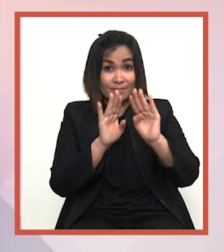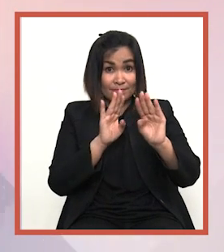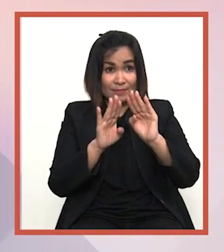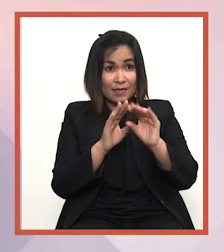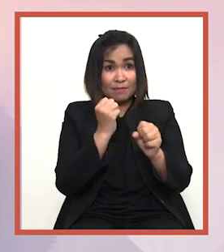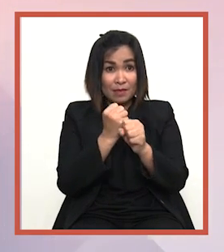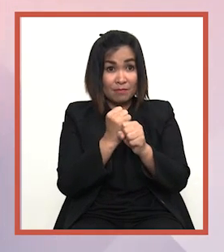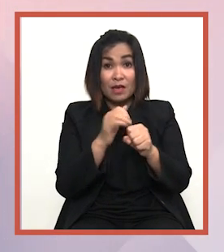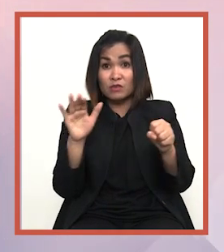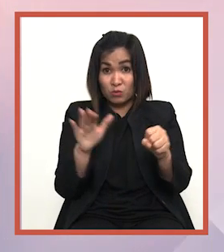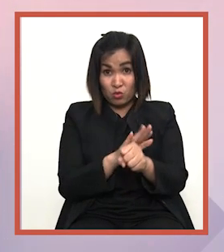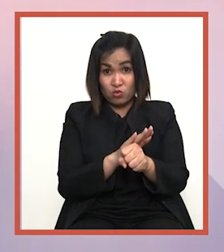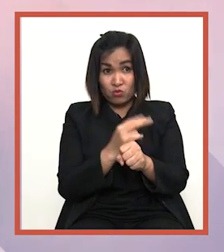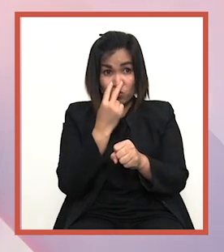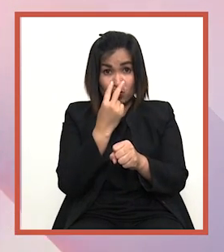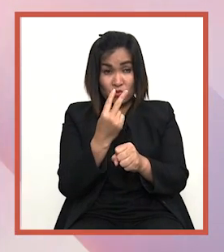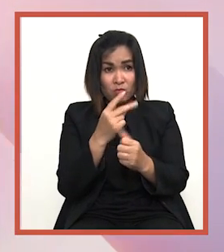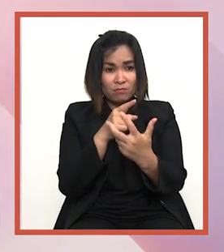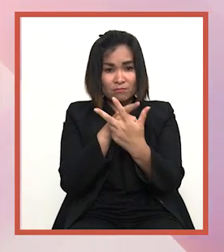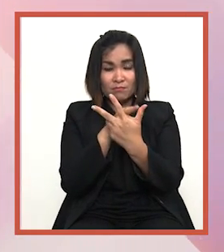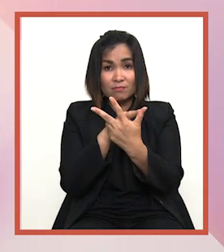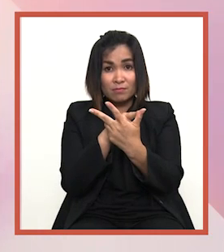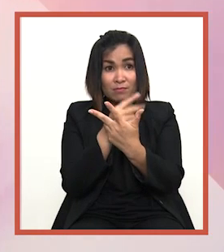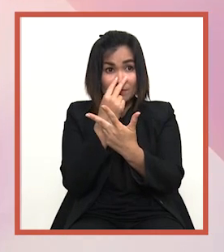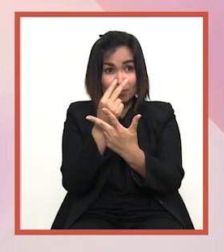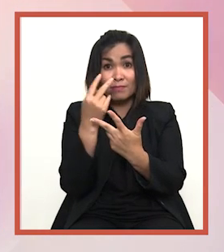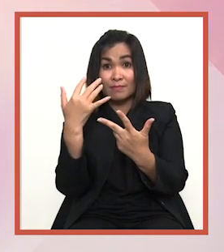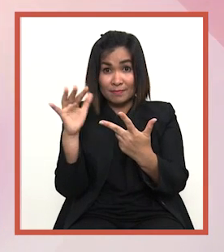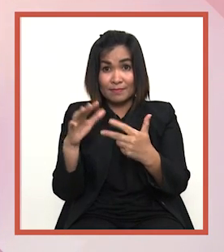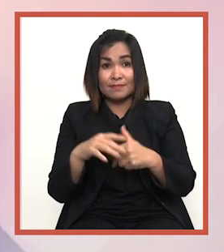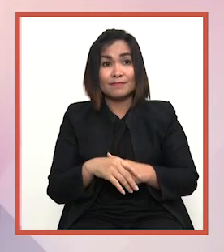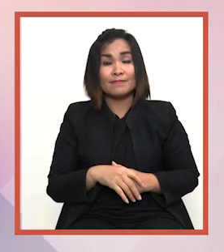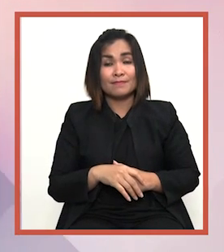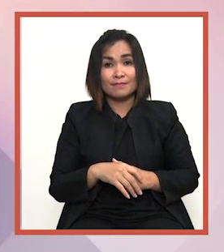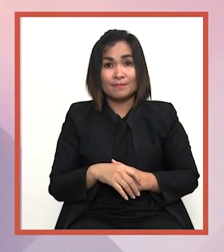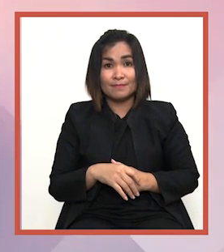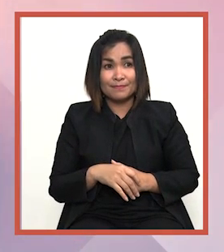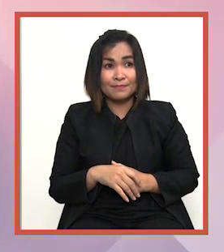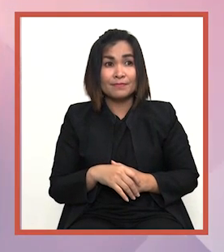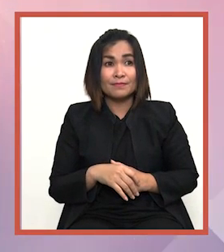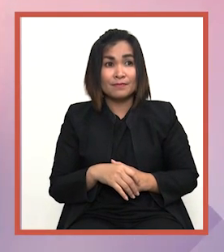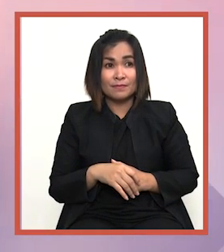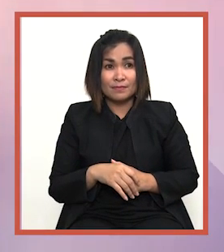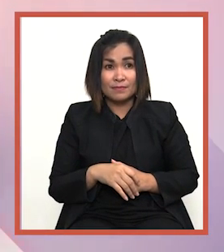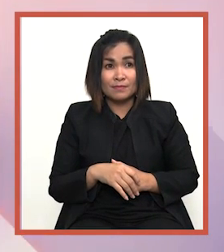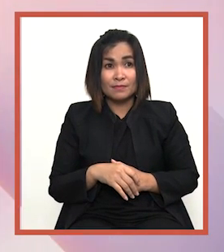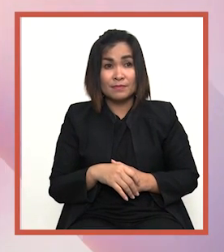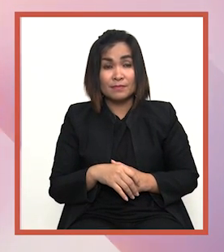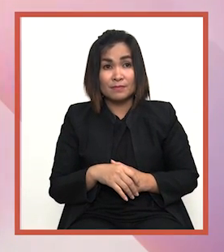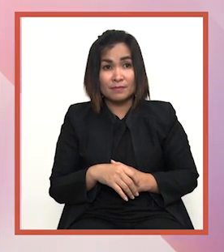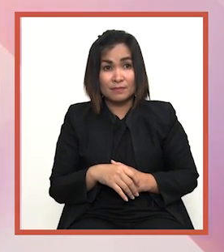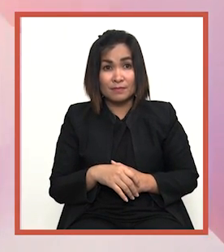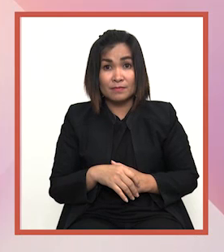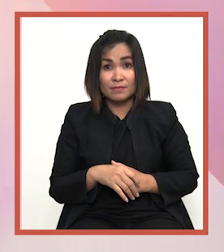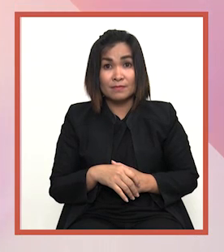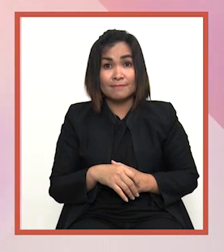ณ์ครับนักเรียนคุ้นเคยกันดีอยู่แล้วใช่ไหมครับนะฮะมันคือแหล่งจ่ายนั่นเองนะครับนะฮะอันนี้เป็นสัญลักษณ์ของเ